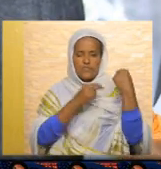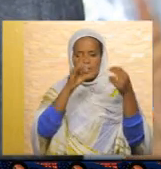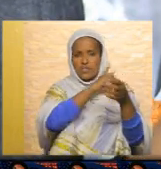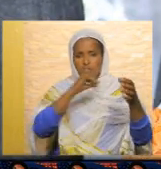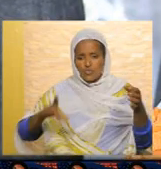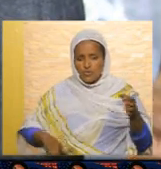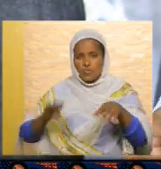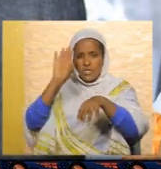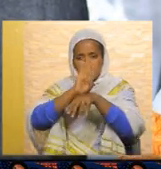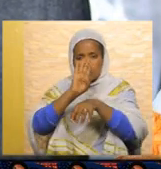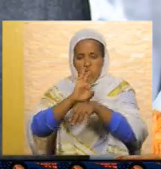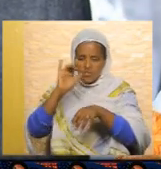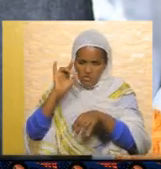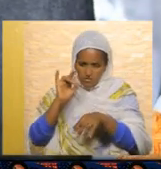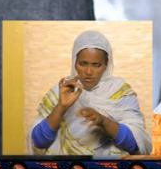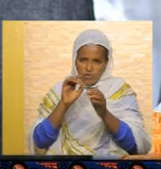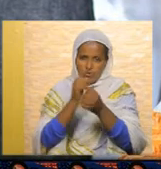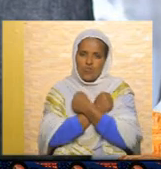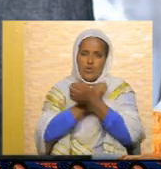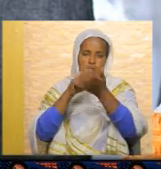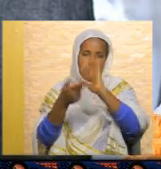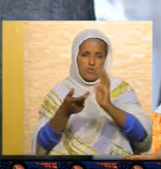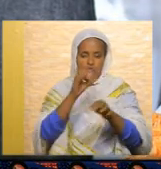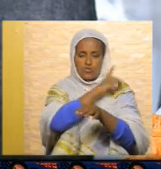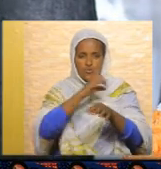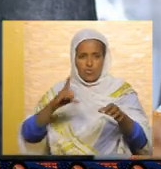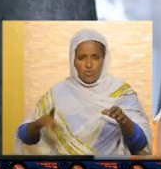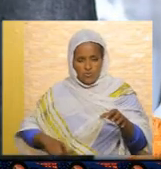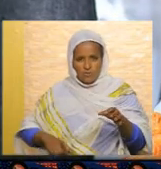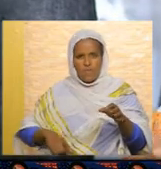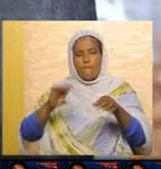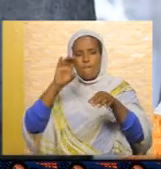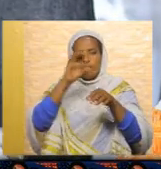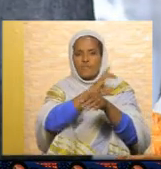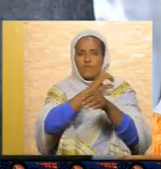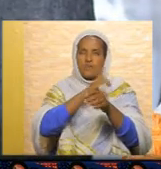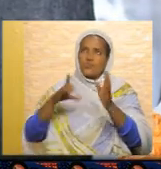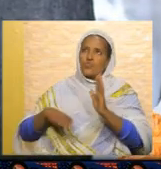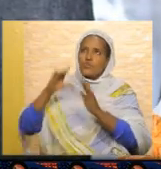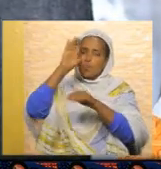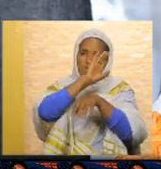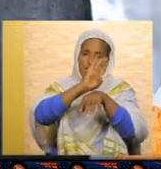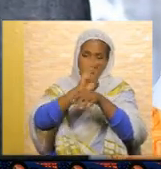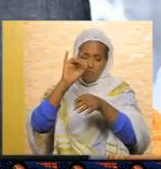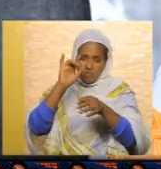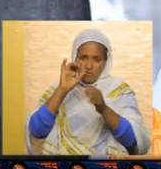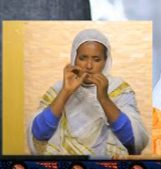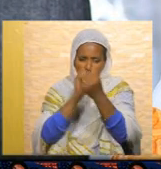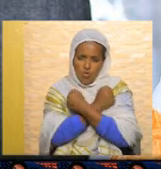ሊያውም ክርስቶስ ቤተክርስቲያንን እንደወደዳት እንግዲህ ክርስቶስ ቤተክርስቲያንን እንዴት እንደወደዳት የሚያውቅ ሰው